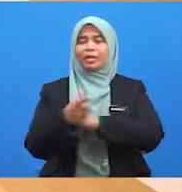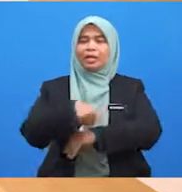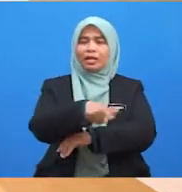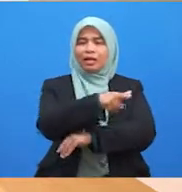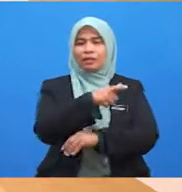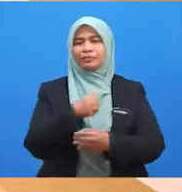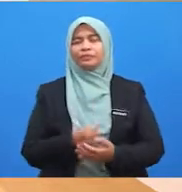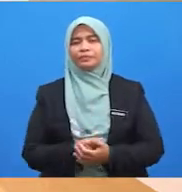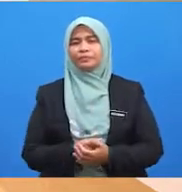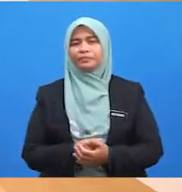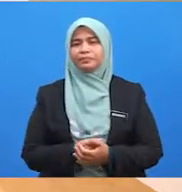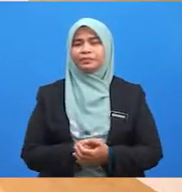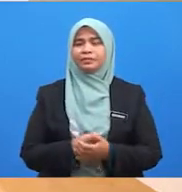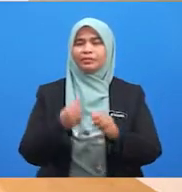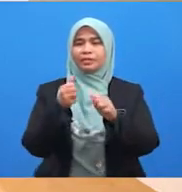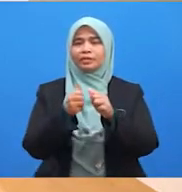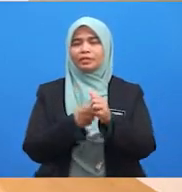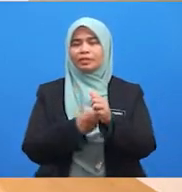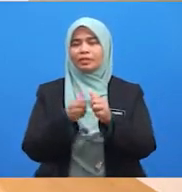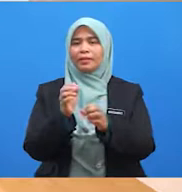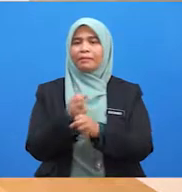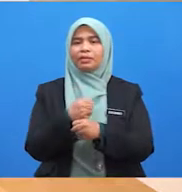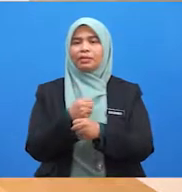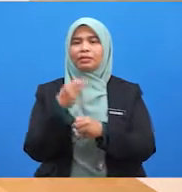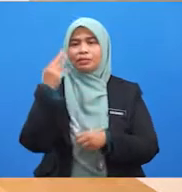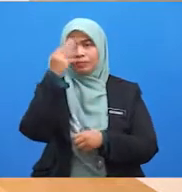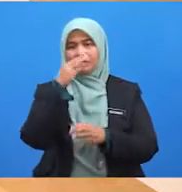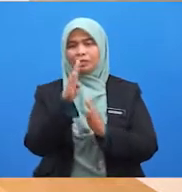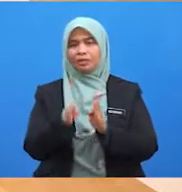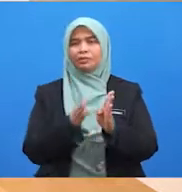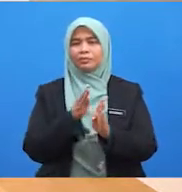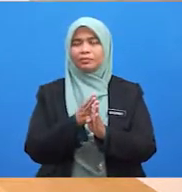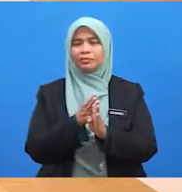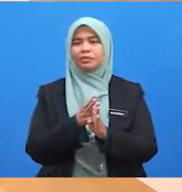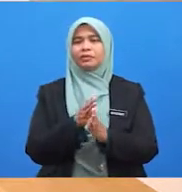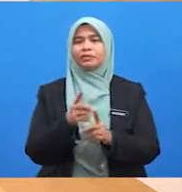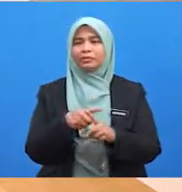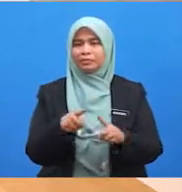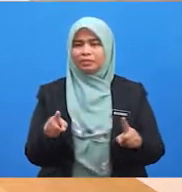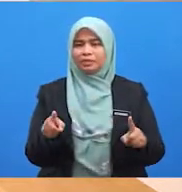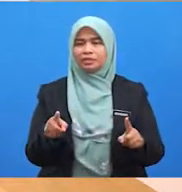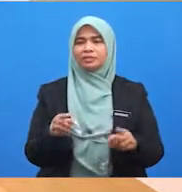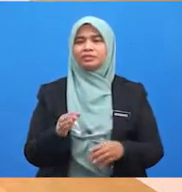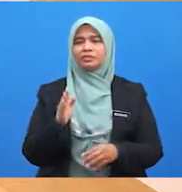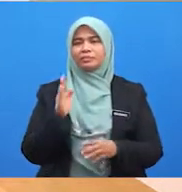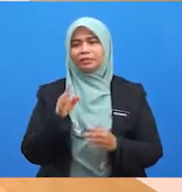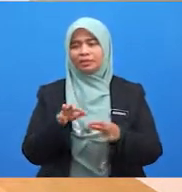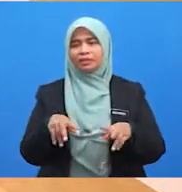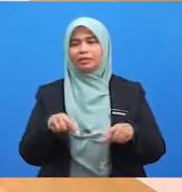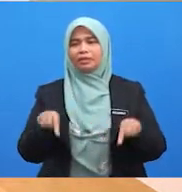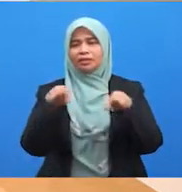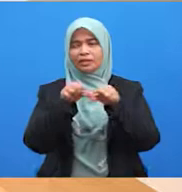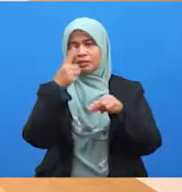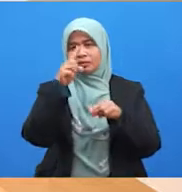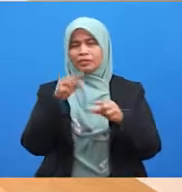Oleh itu, setiap bentuk muka bumi yang berbeza akan mempengaruhi kegiatan ekonomi yang dijalankan